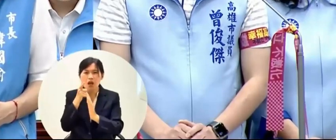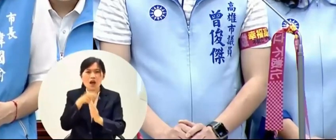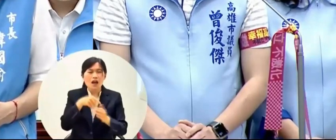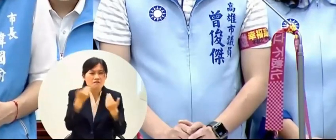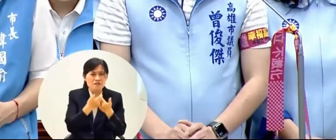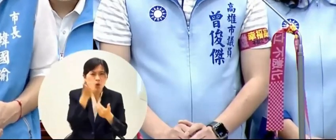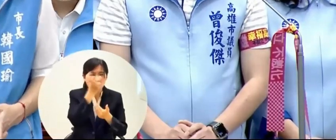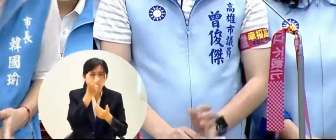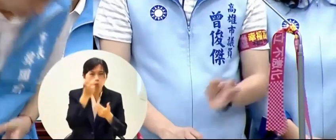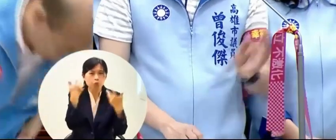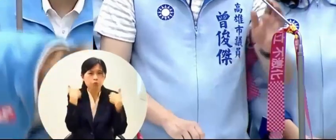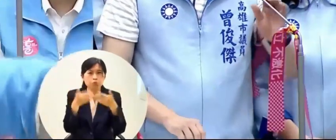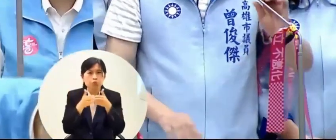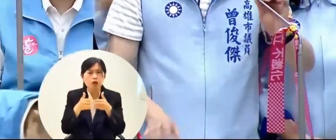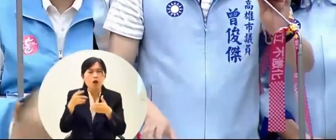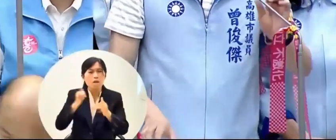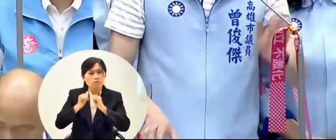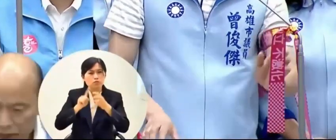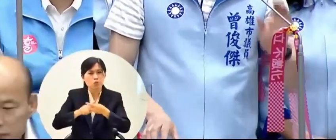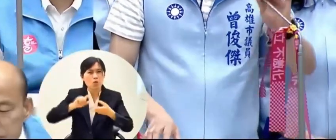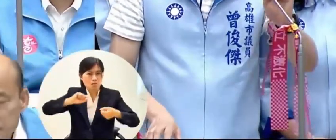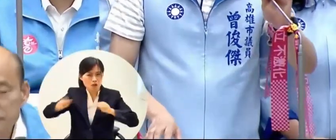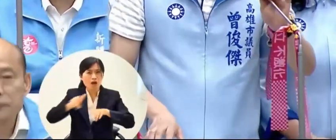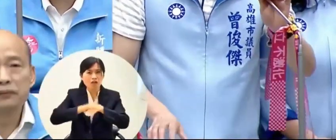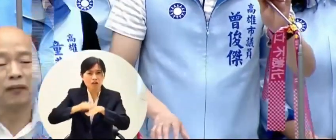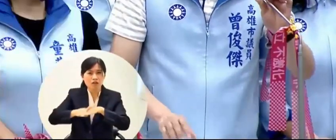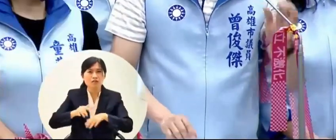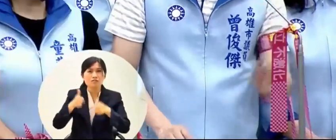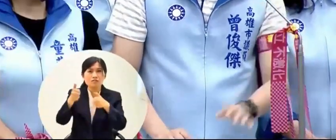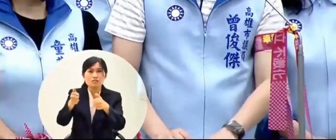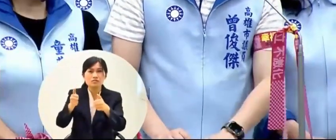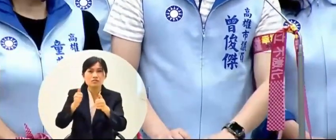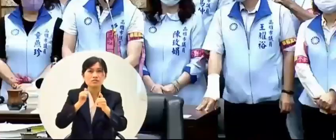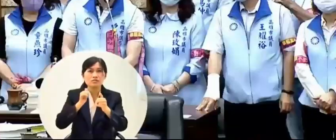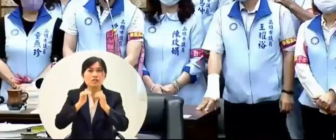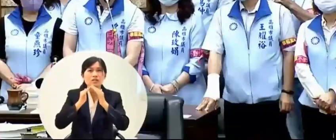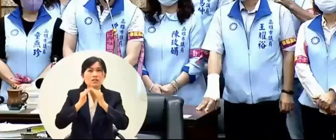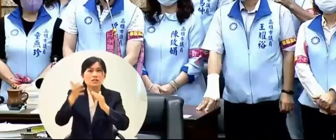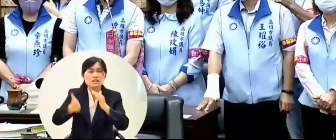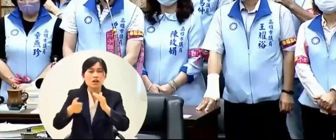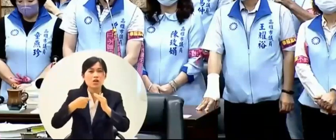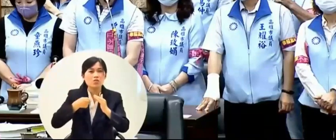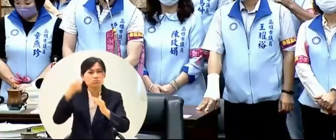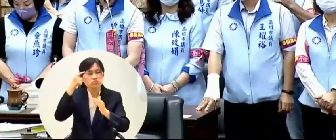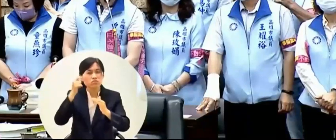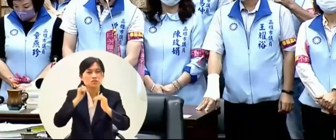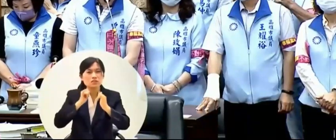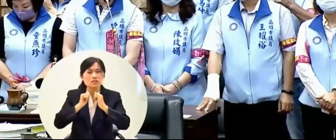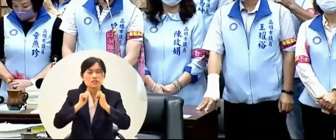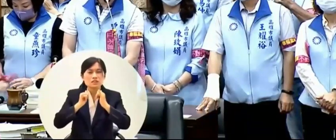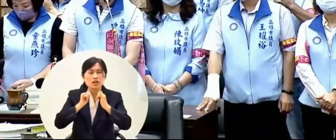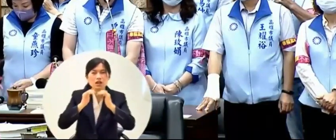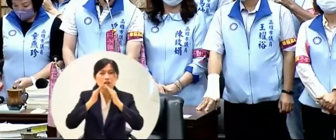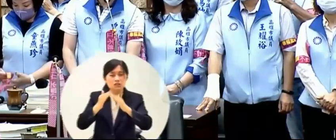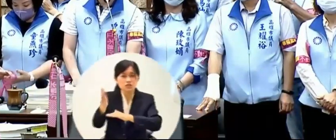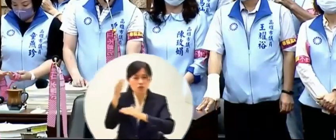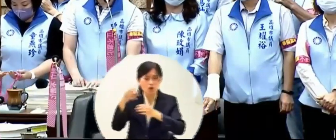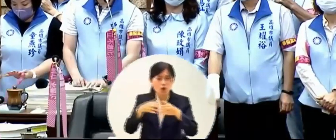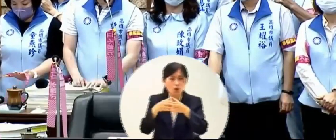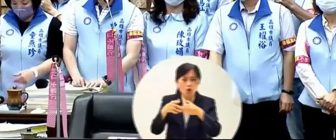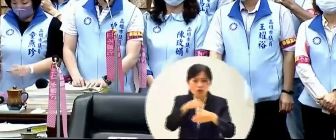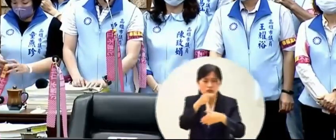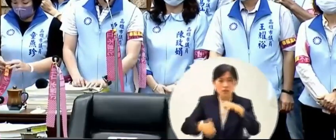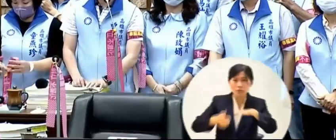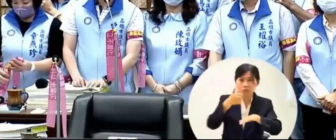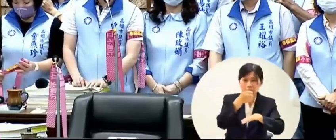样的风貌。谢谢。 谢谢市长。我想我们的市府团队从动算以来可以说是最坚